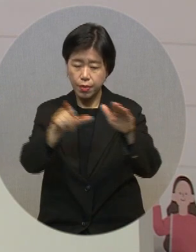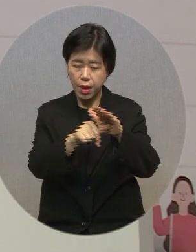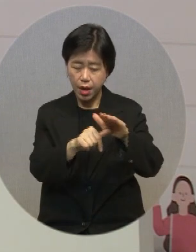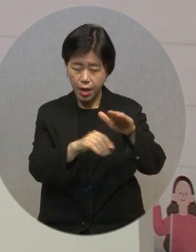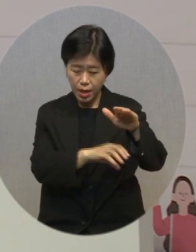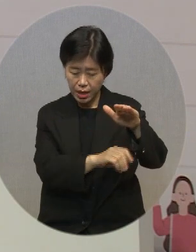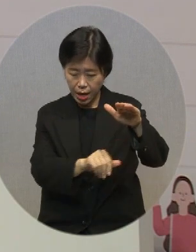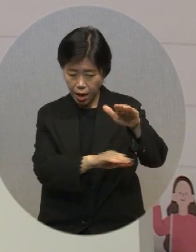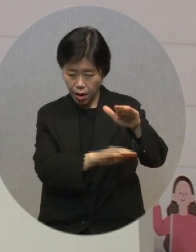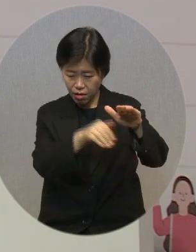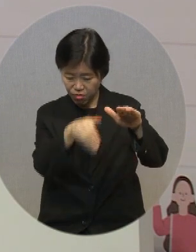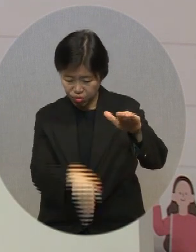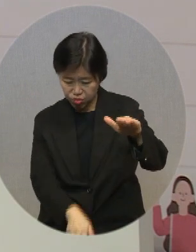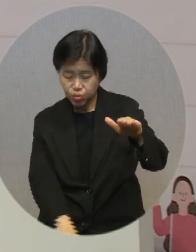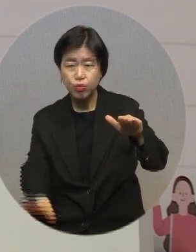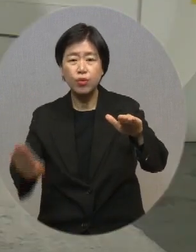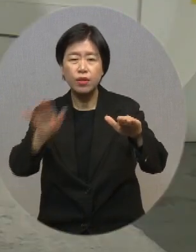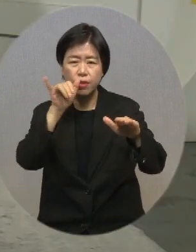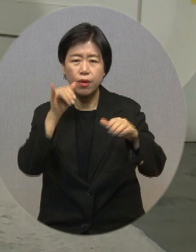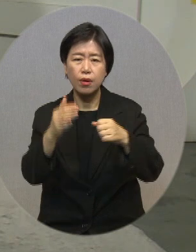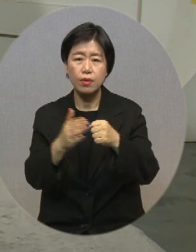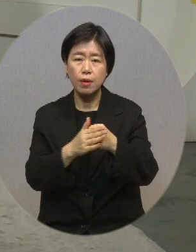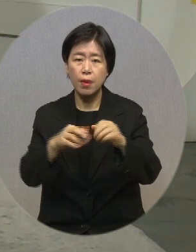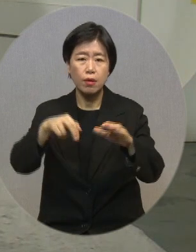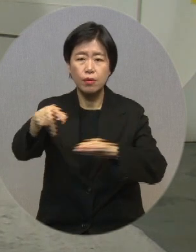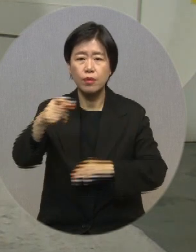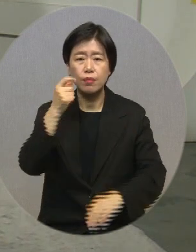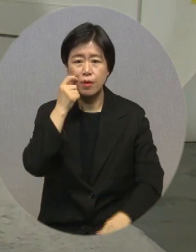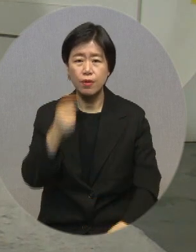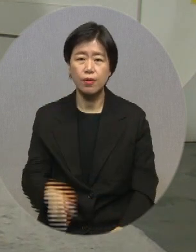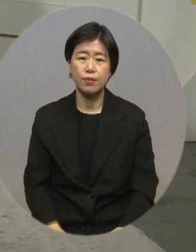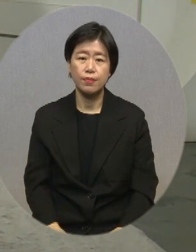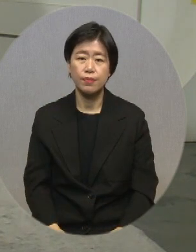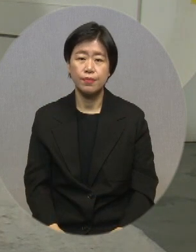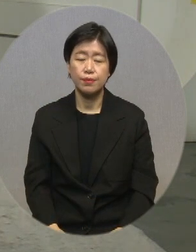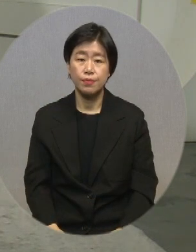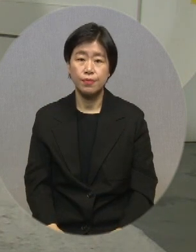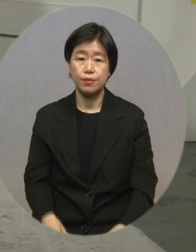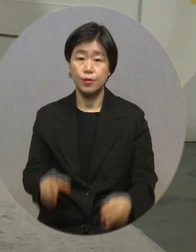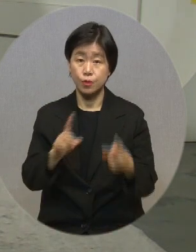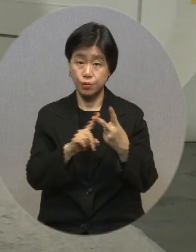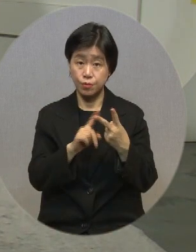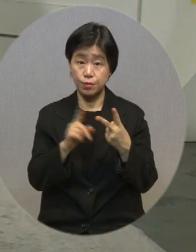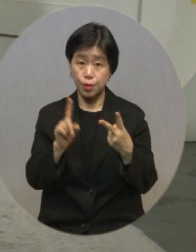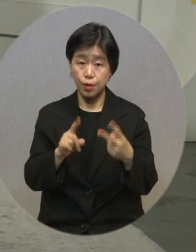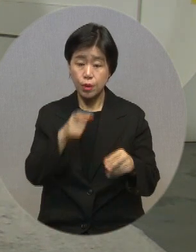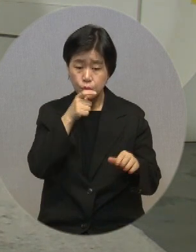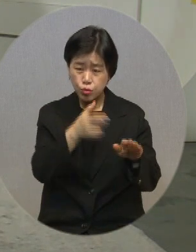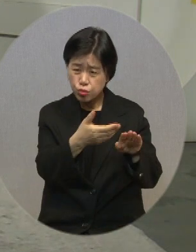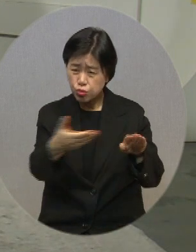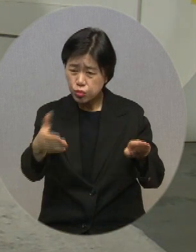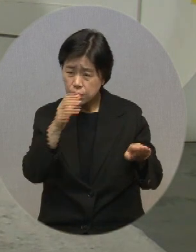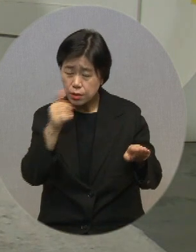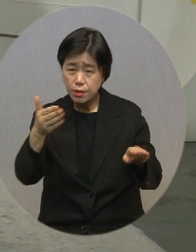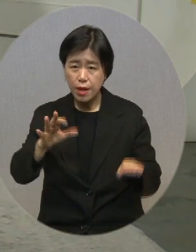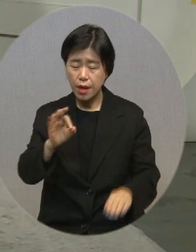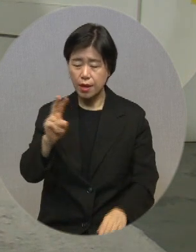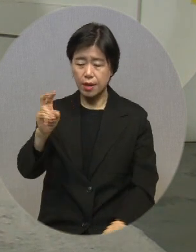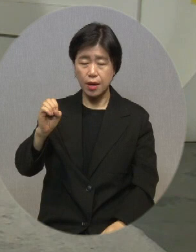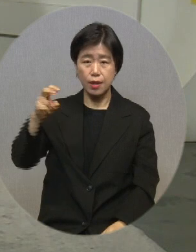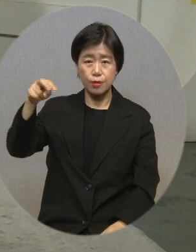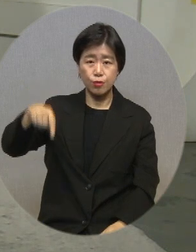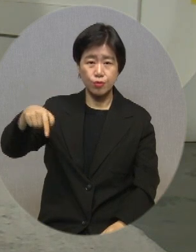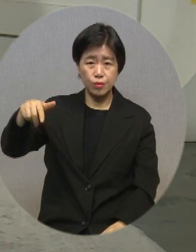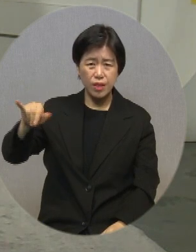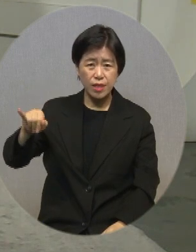그 다음에 물은 흐르는데. 네. 가뭄이 들었을 때 양수기가 없잖아요. 네네. 요새는 양수기가 있지만. 아. 그